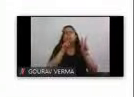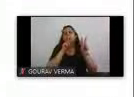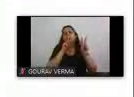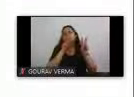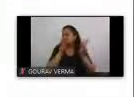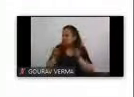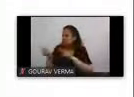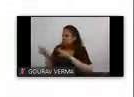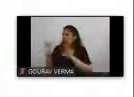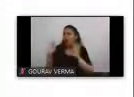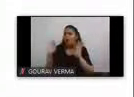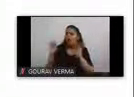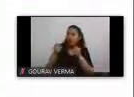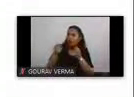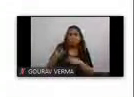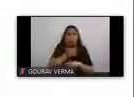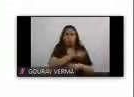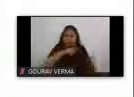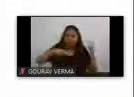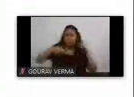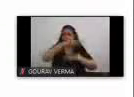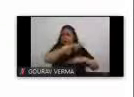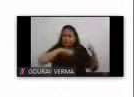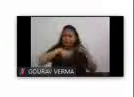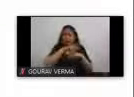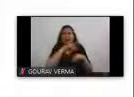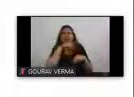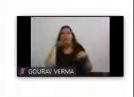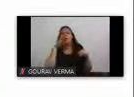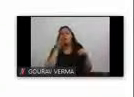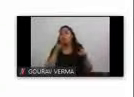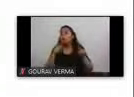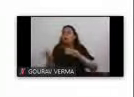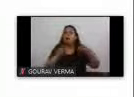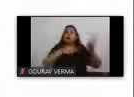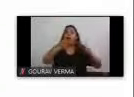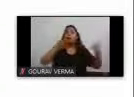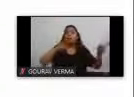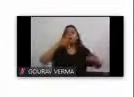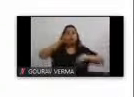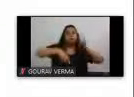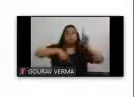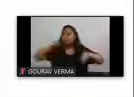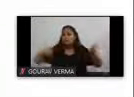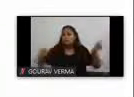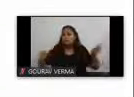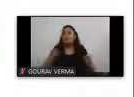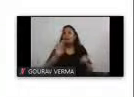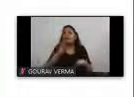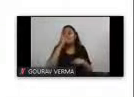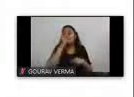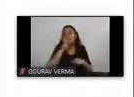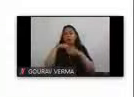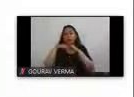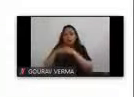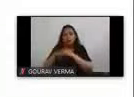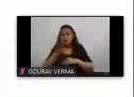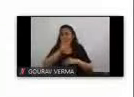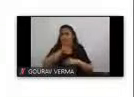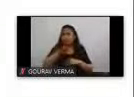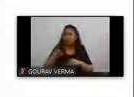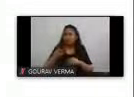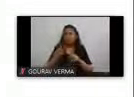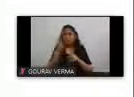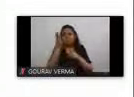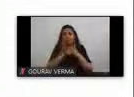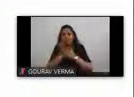करते हैं, एल्बिनो बच्चे हैं, एल्बिनिज्म जो बच्चे हैं, दे विल नॉट रिस्पॉन्ड वेरी क्विकली टू टू मच ऑफ लाइट बिकॉज दे के नॉट,